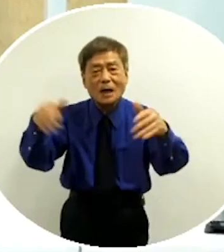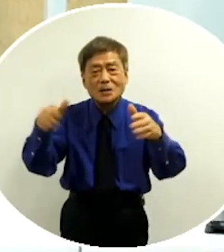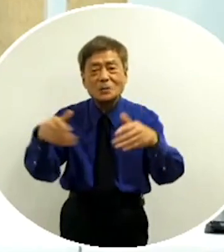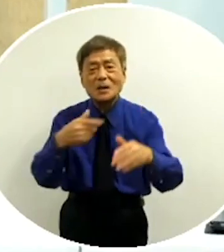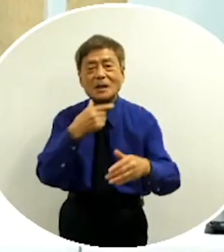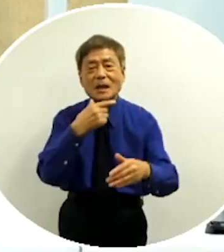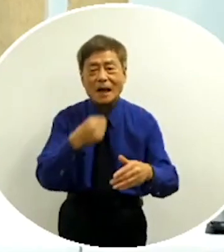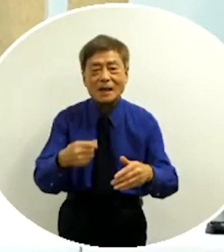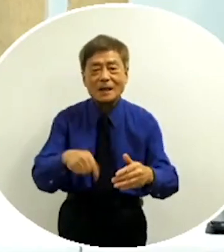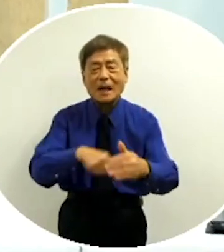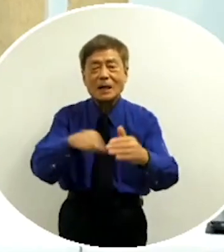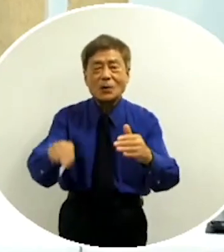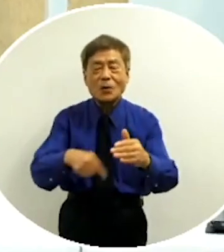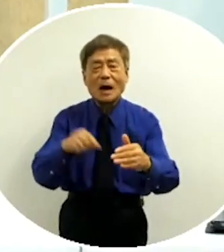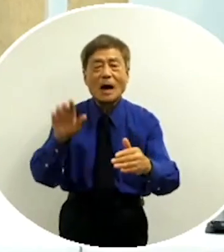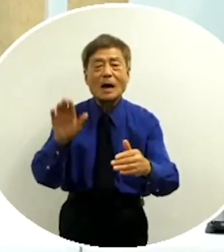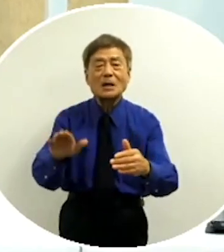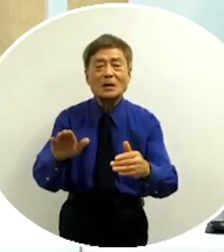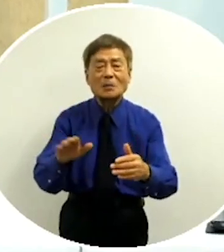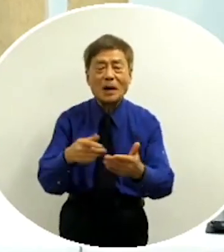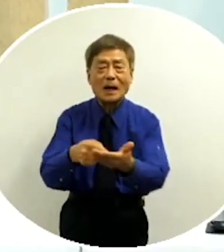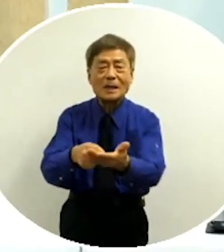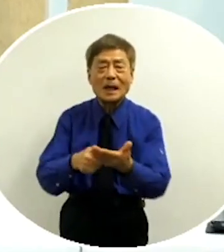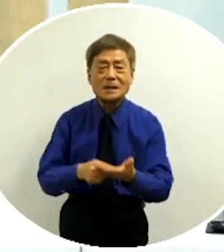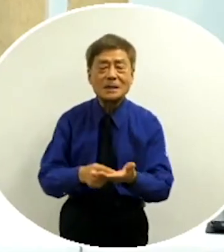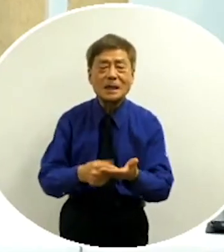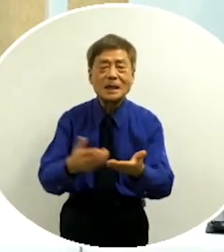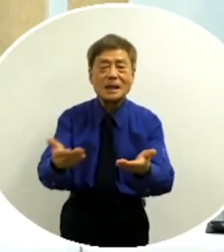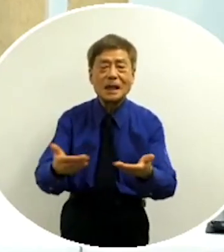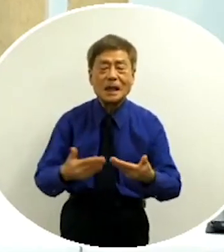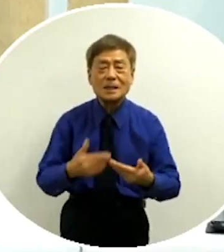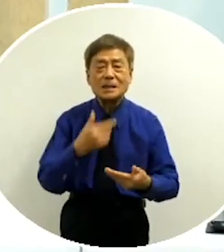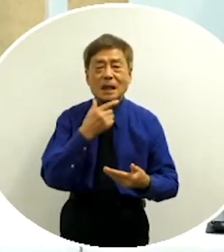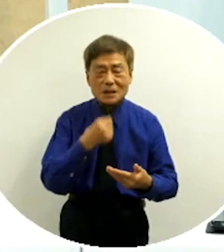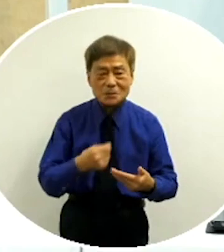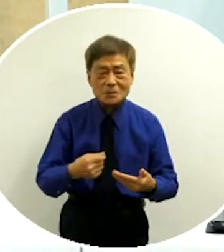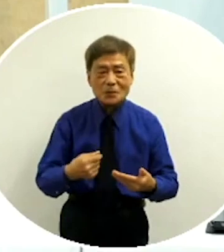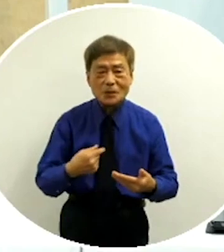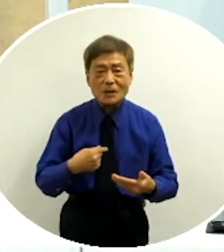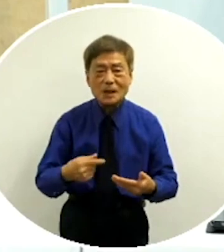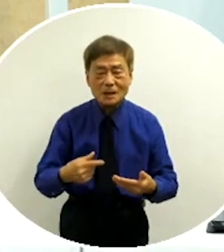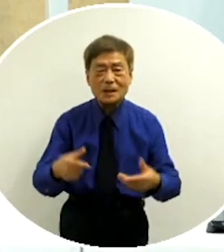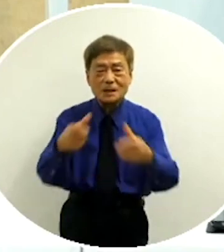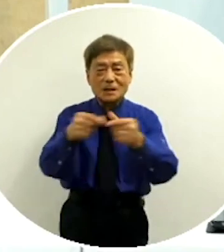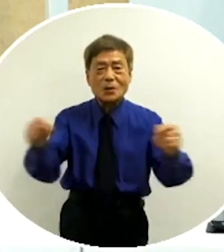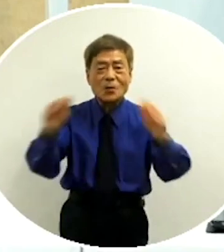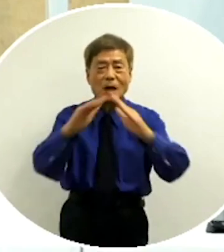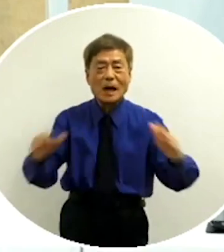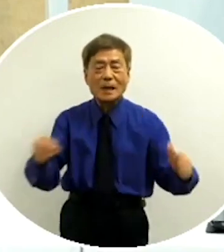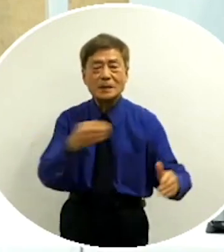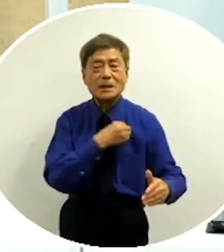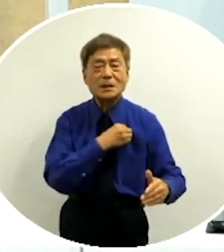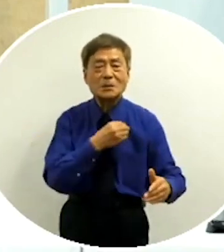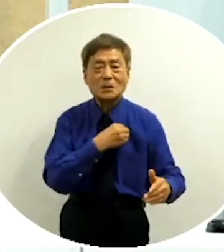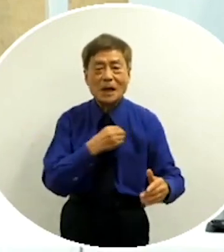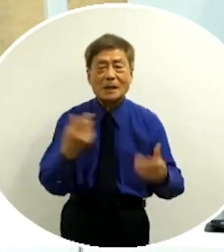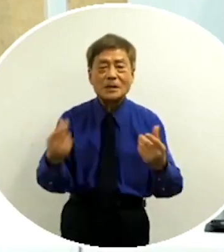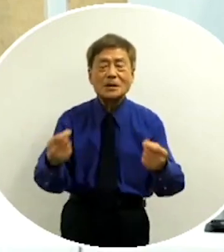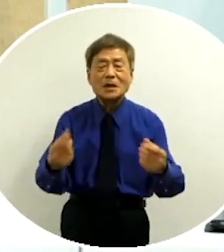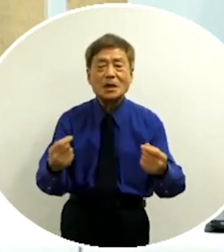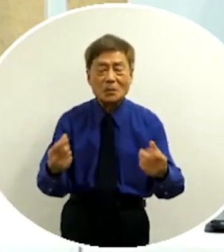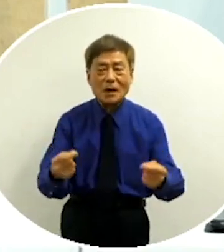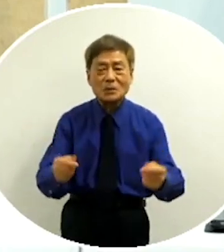思っていますそれを自治体議員や私たち国会議員などもがアレンジができればそういう